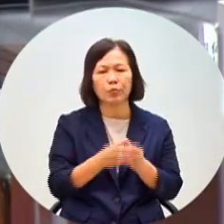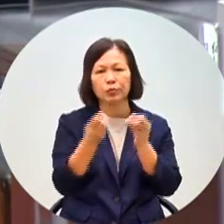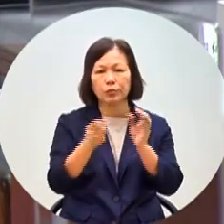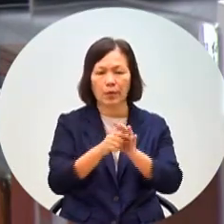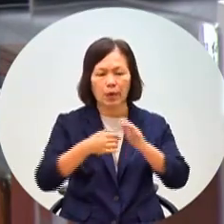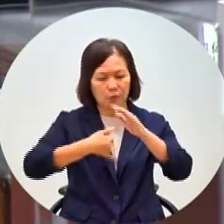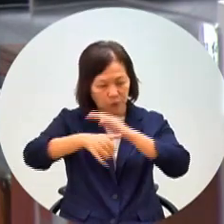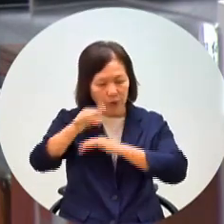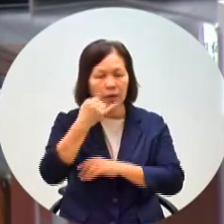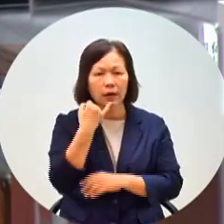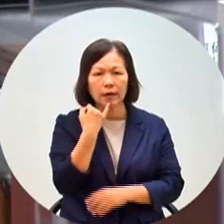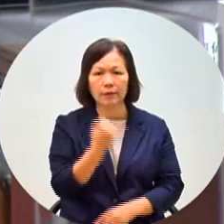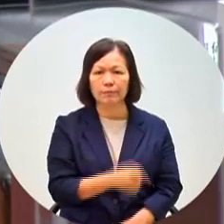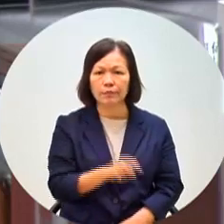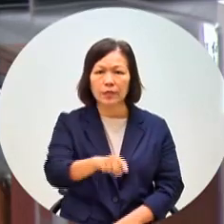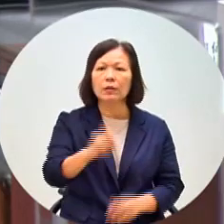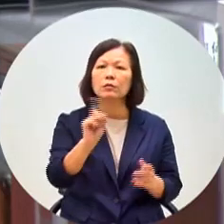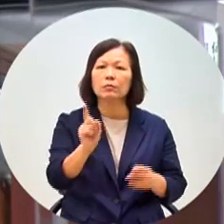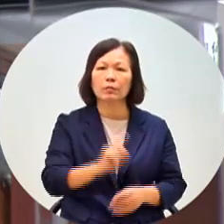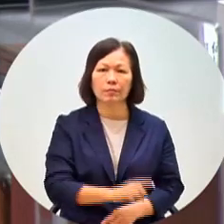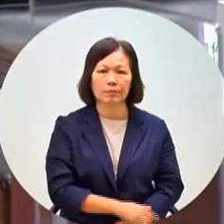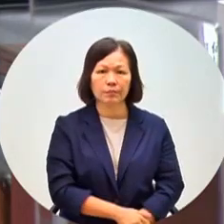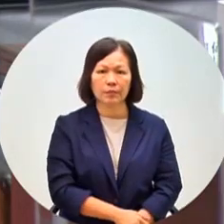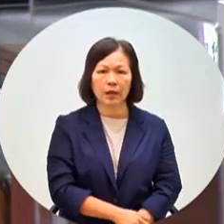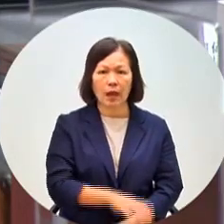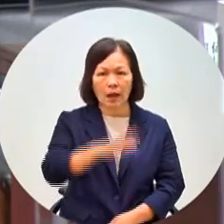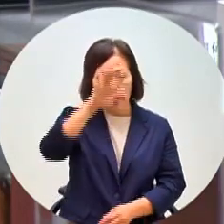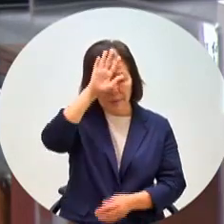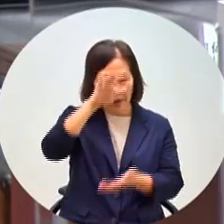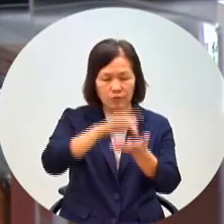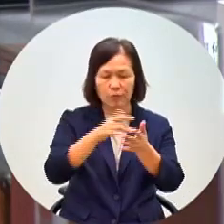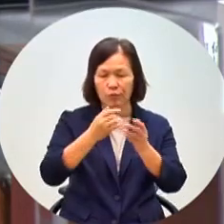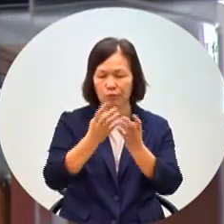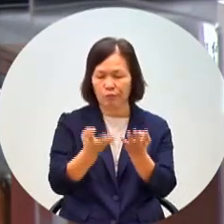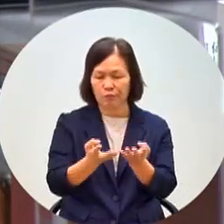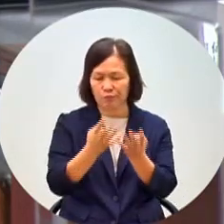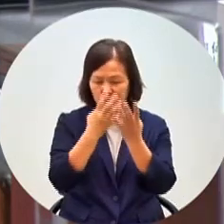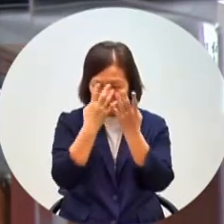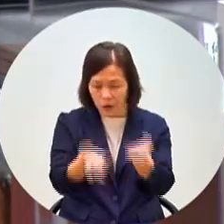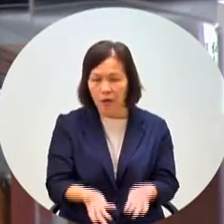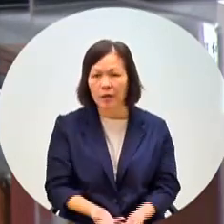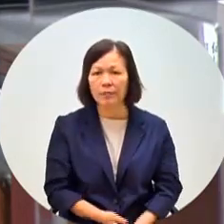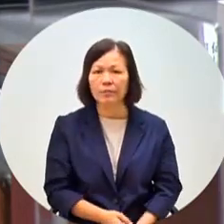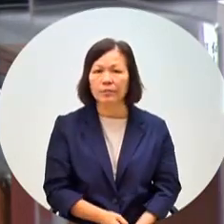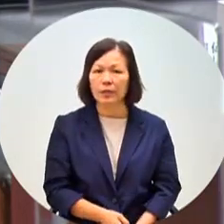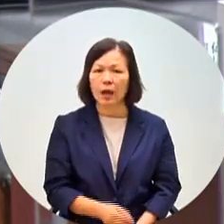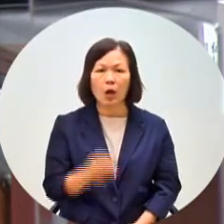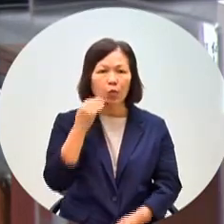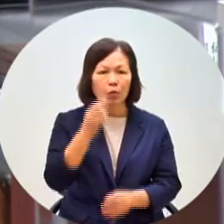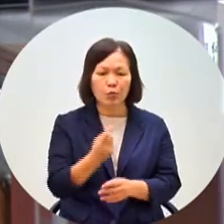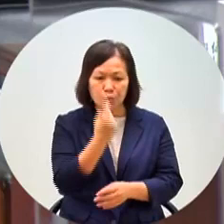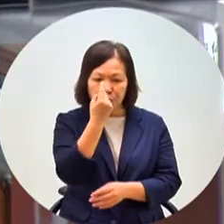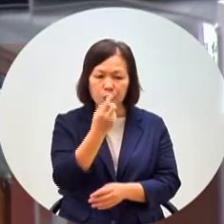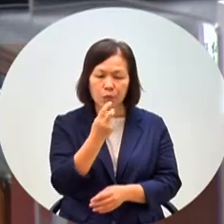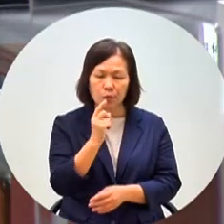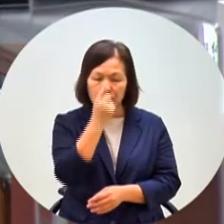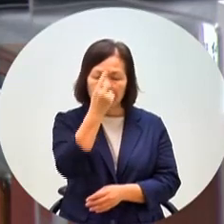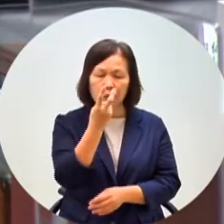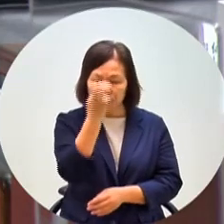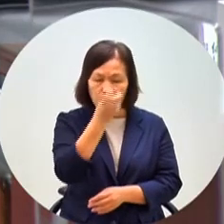以出门。这是什么问题？病毒出关啦、啊、你有筛没有筛，你怎么会知道你的病毒